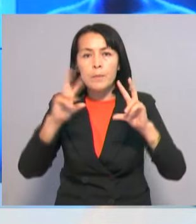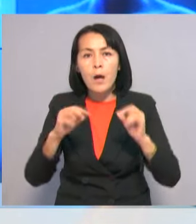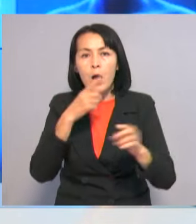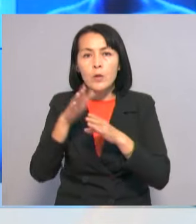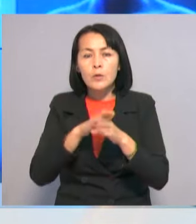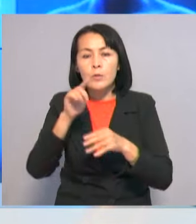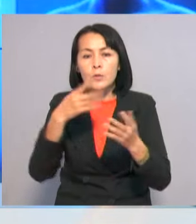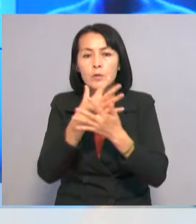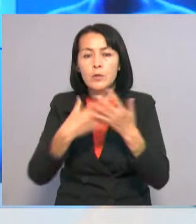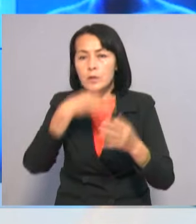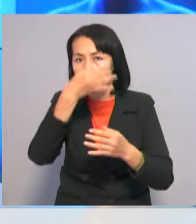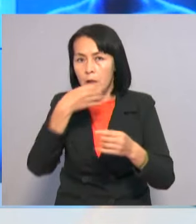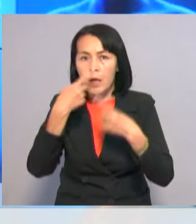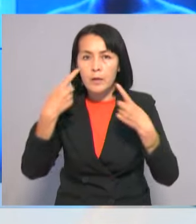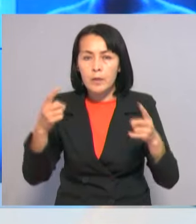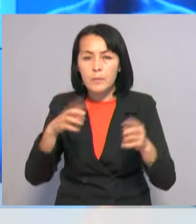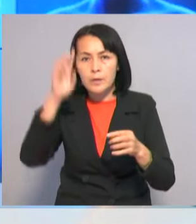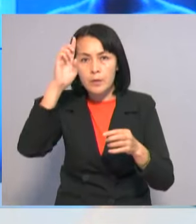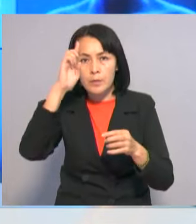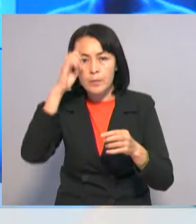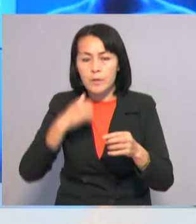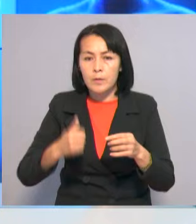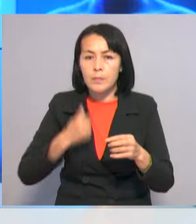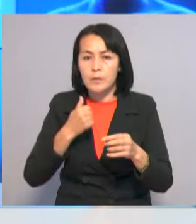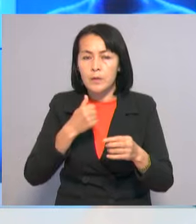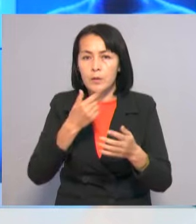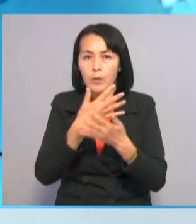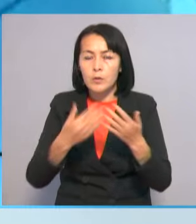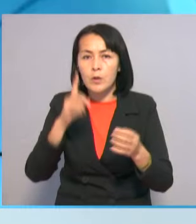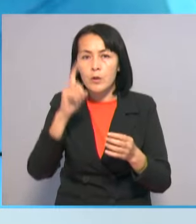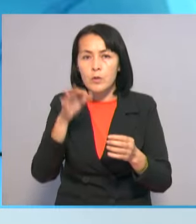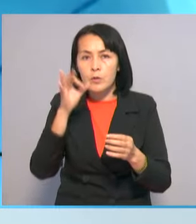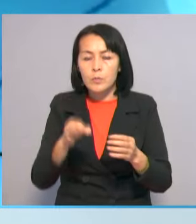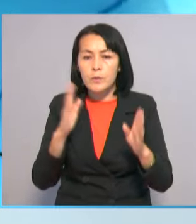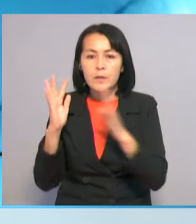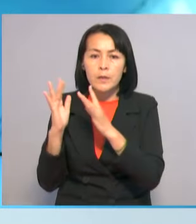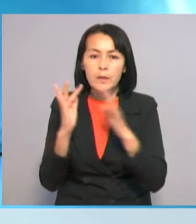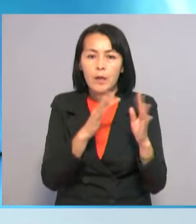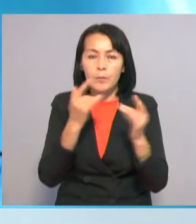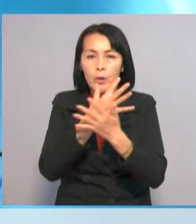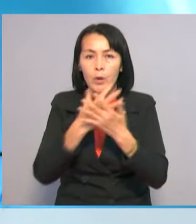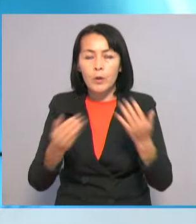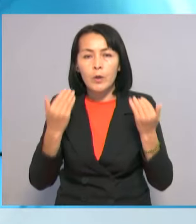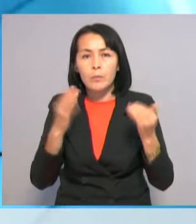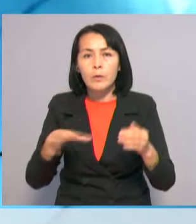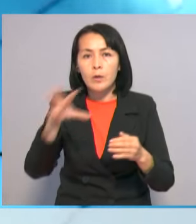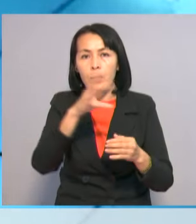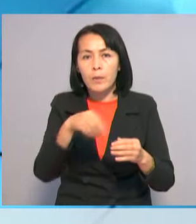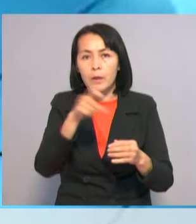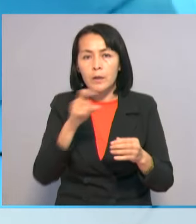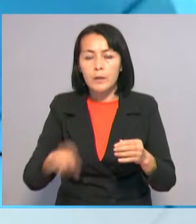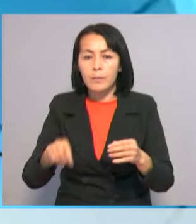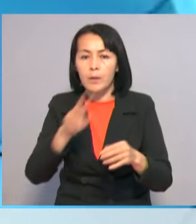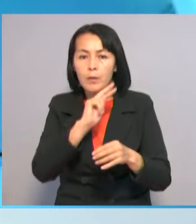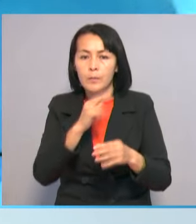айтуынша, ол өнім дәрі емес, биологиялық белсенді қоспа. 100% табиғи өнім екен, бұл барлық адамдарға